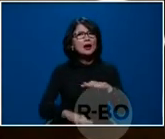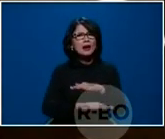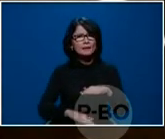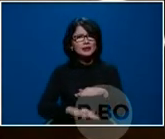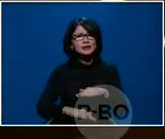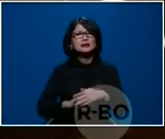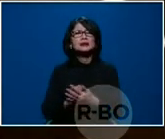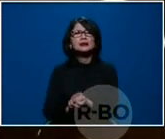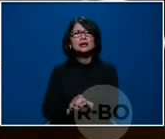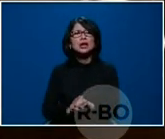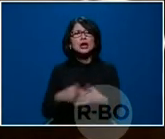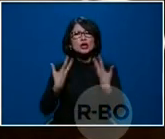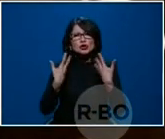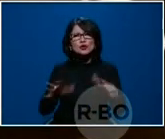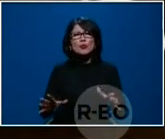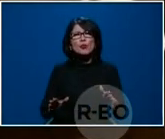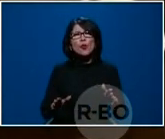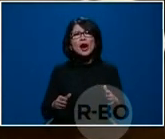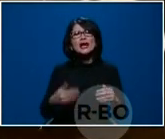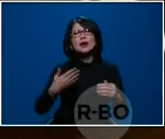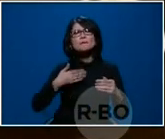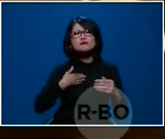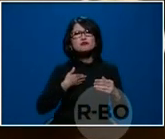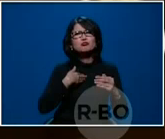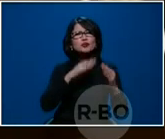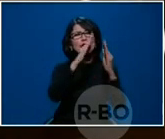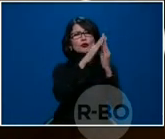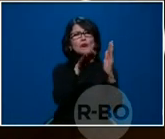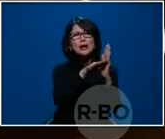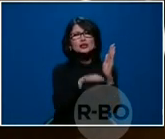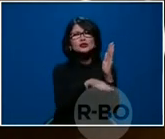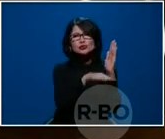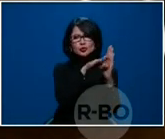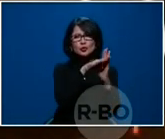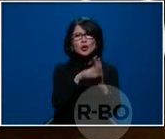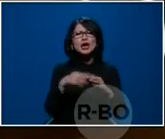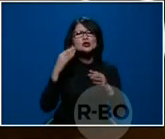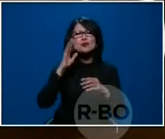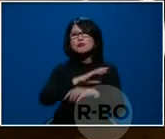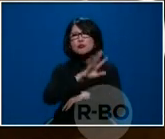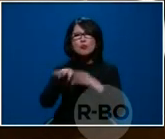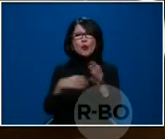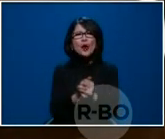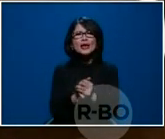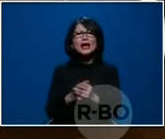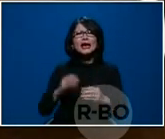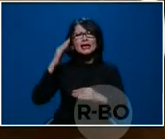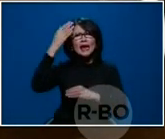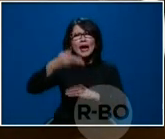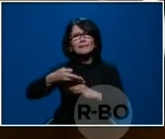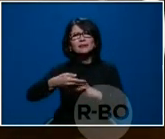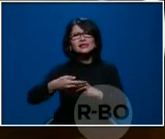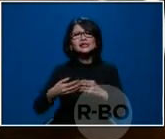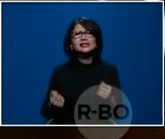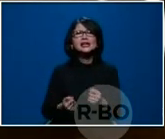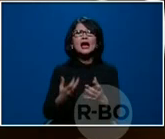pemegang semua pemegang rumah susun semua yang naik bestran Jakarta semua UMKM semua pkl-pkl